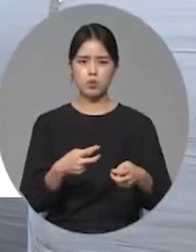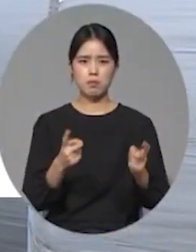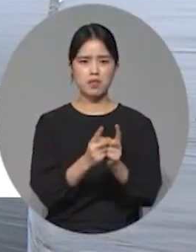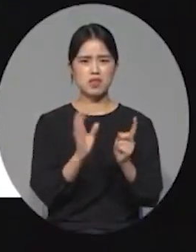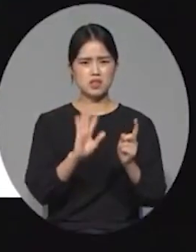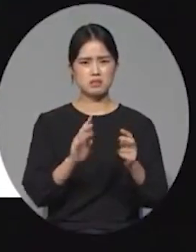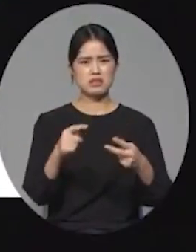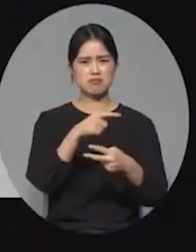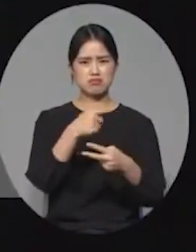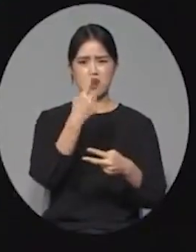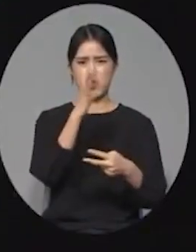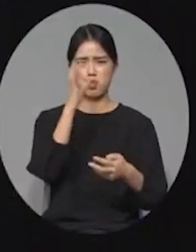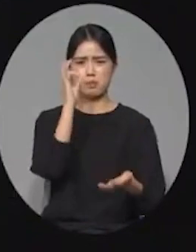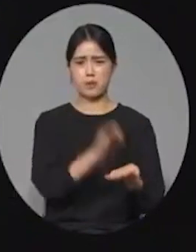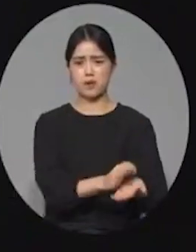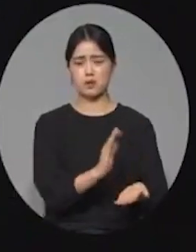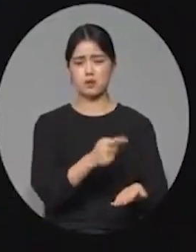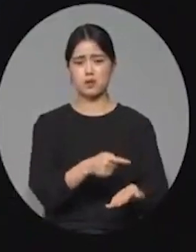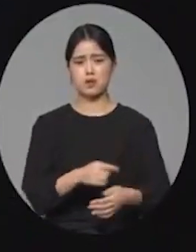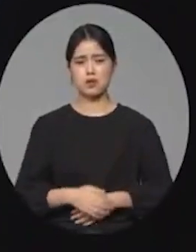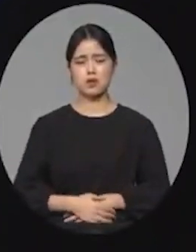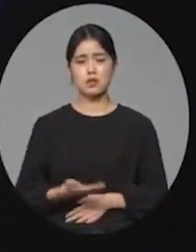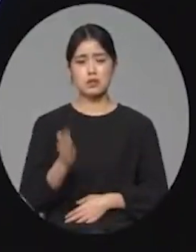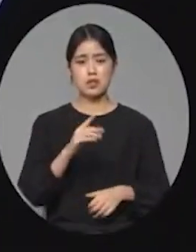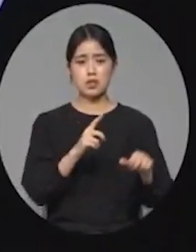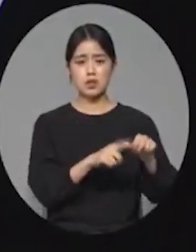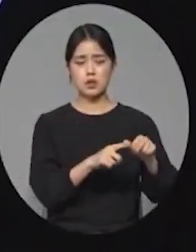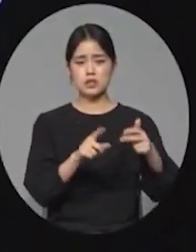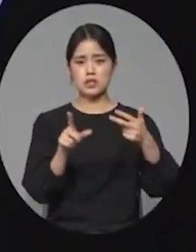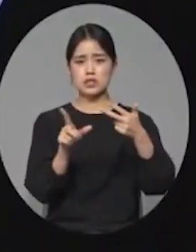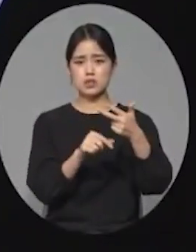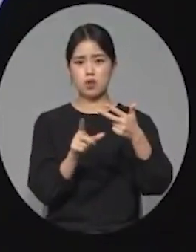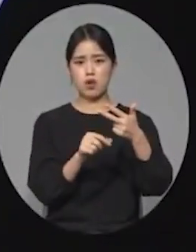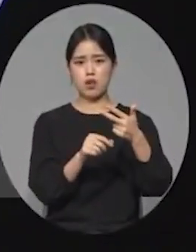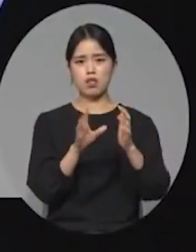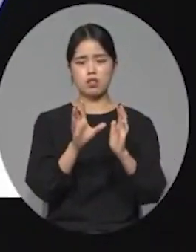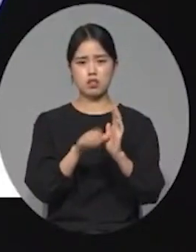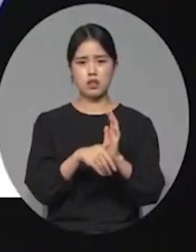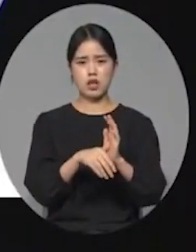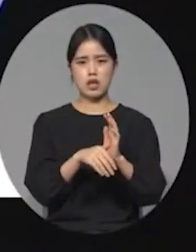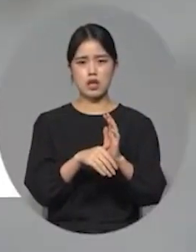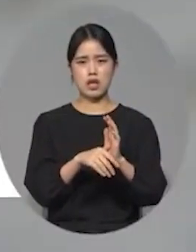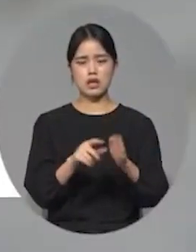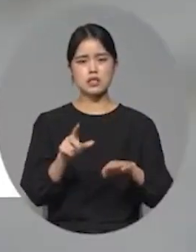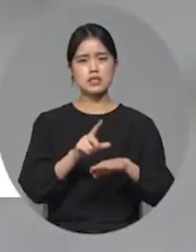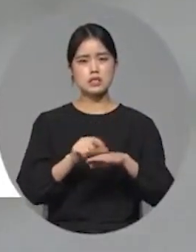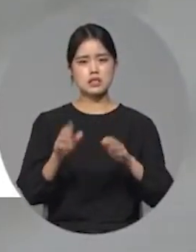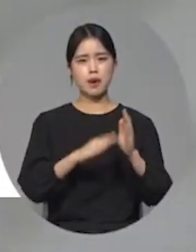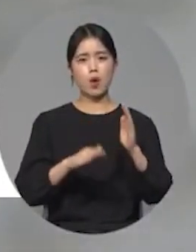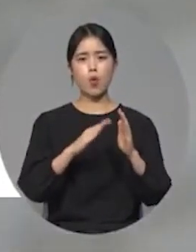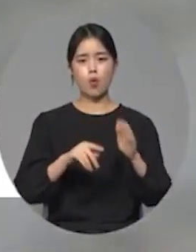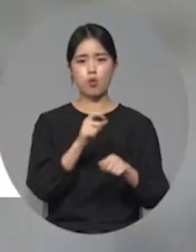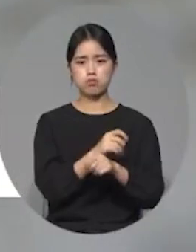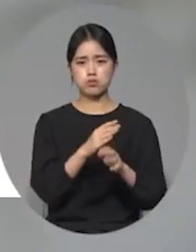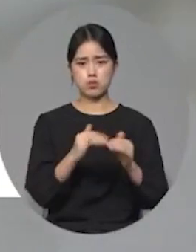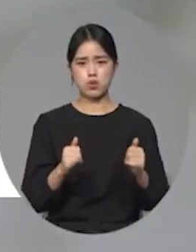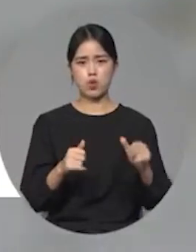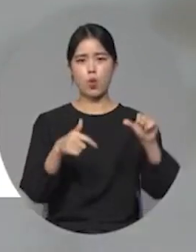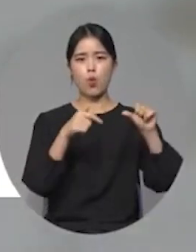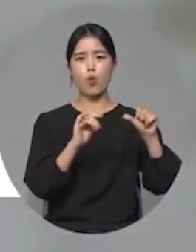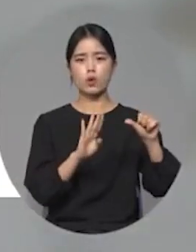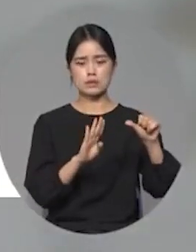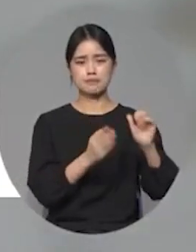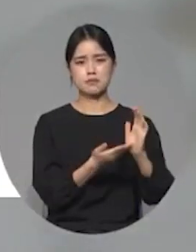안 되고. 그런데 A씨는 올해 7월 인사에서 지방공무원 인사의 꽃으로 불리는 5급